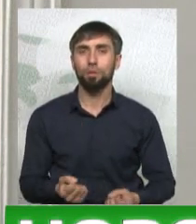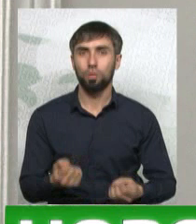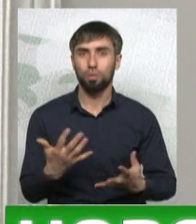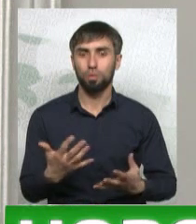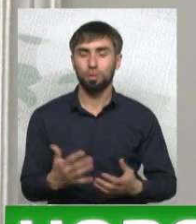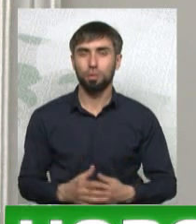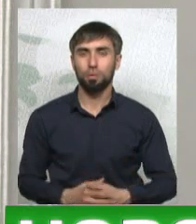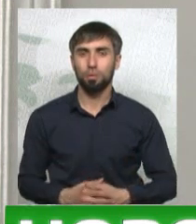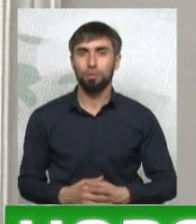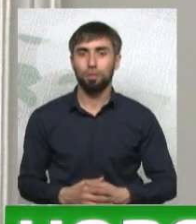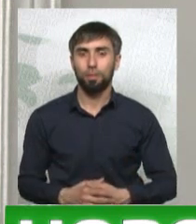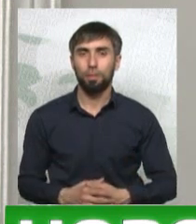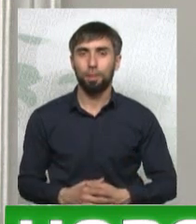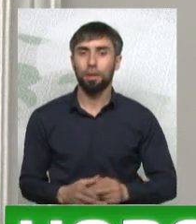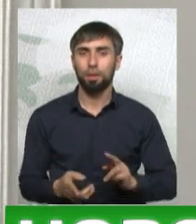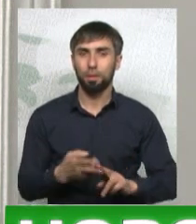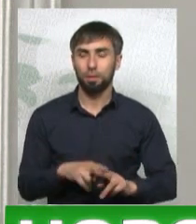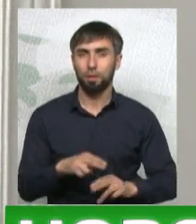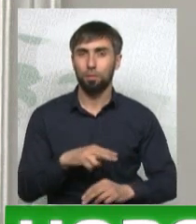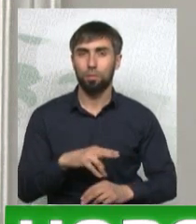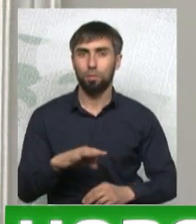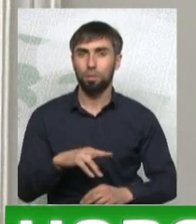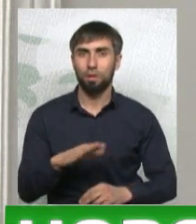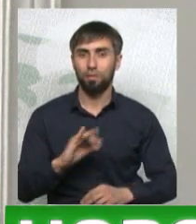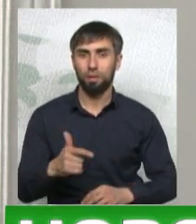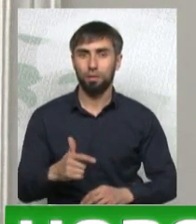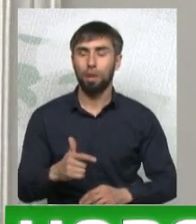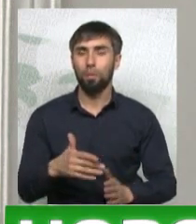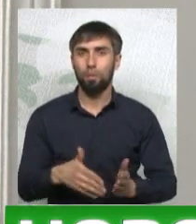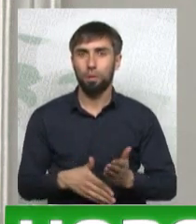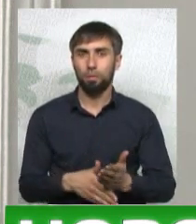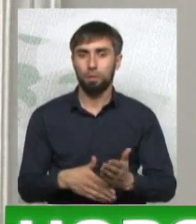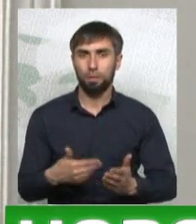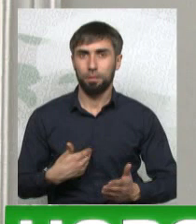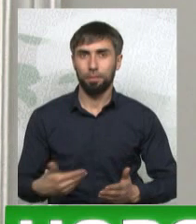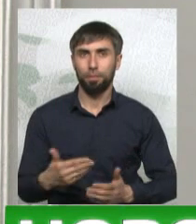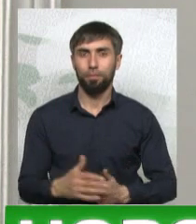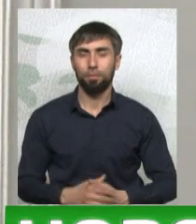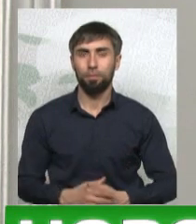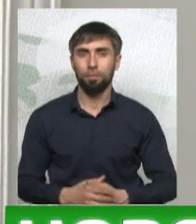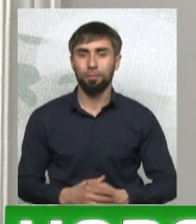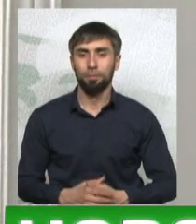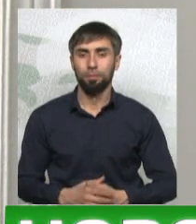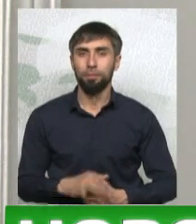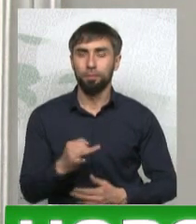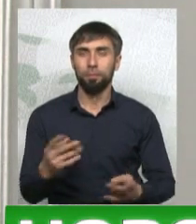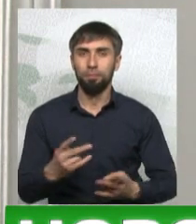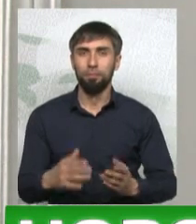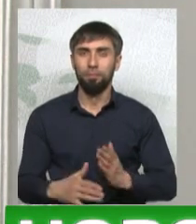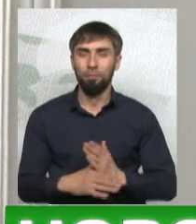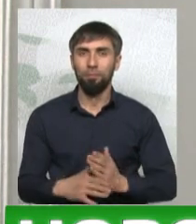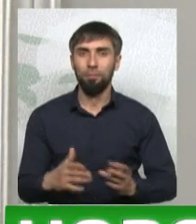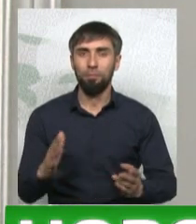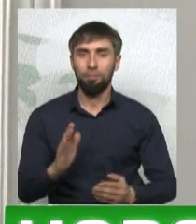насколько этот подвиг помогает нам и должен помочь